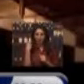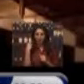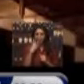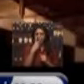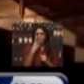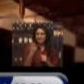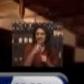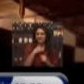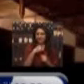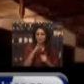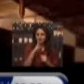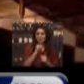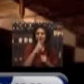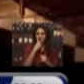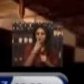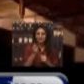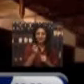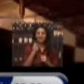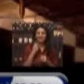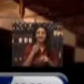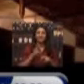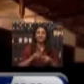انت شقيه. ابدا انا مش شقيه.